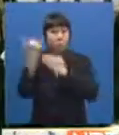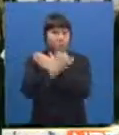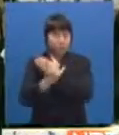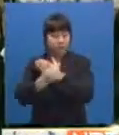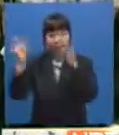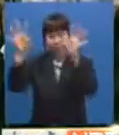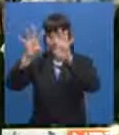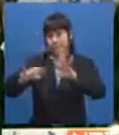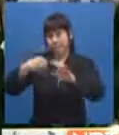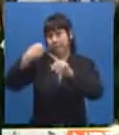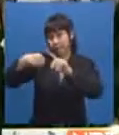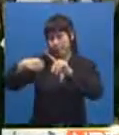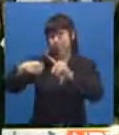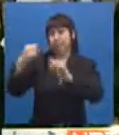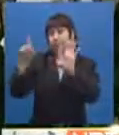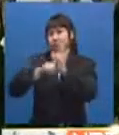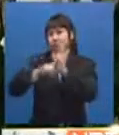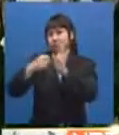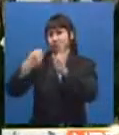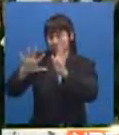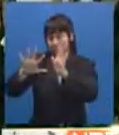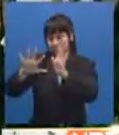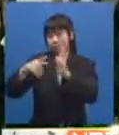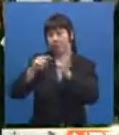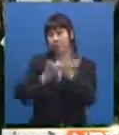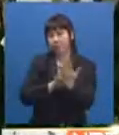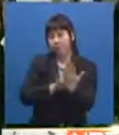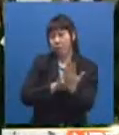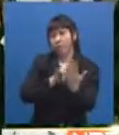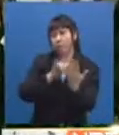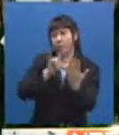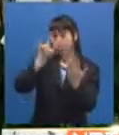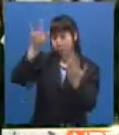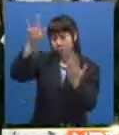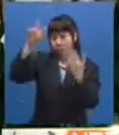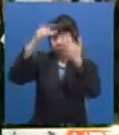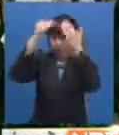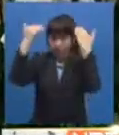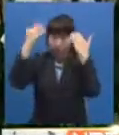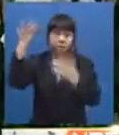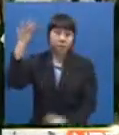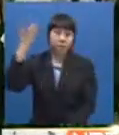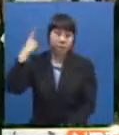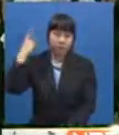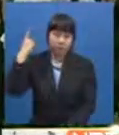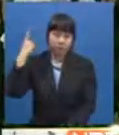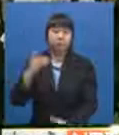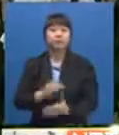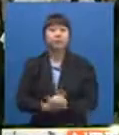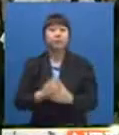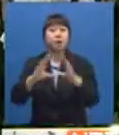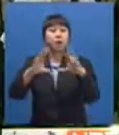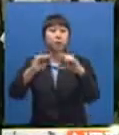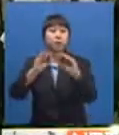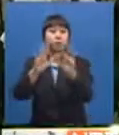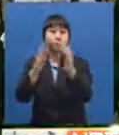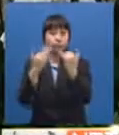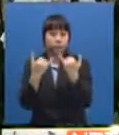ทศครั้งที่15เดินทางไปที่กรุงฮานอยสาธารณรัฐสังคมนิยมเวียดนามตั้งแต่เมื่อวานนี้โดยการประชุมในครั้ง